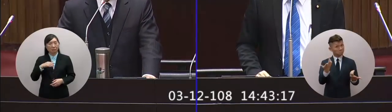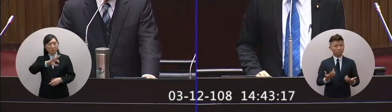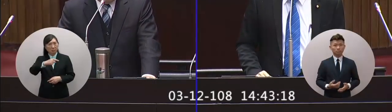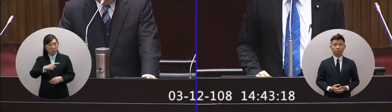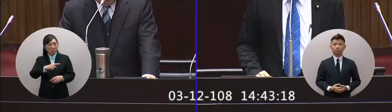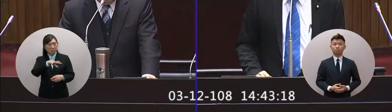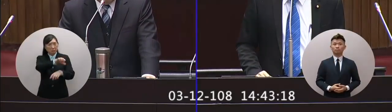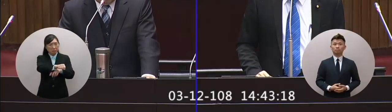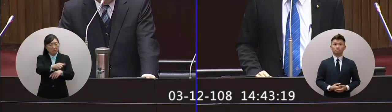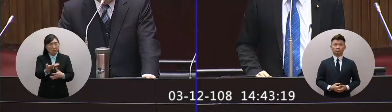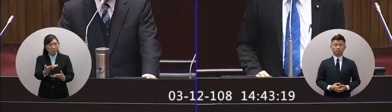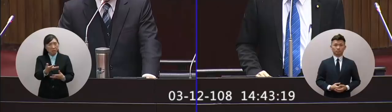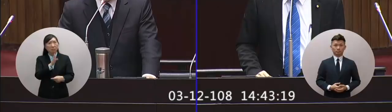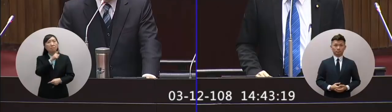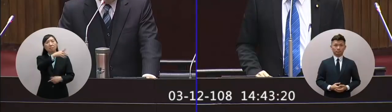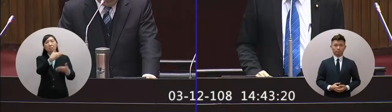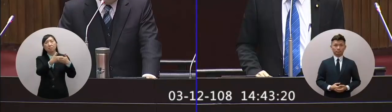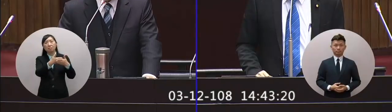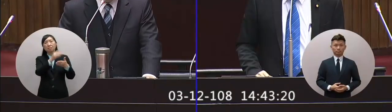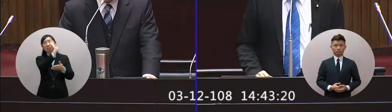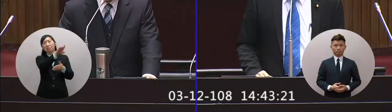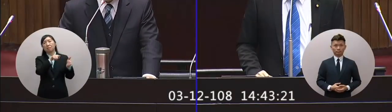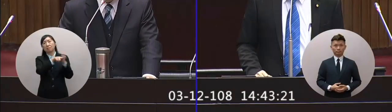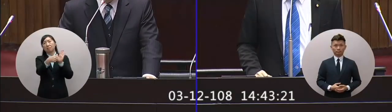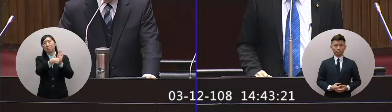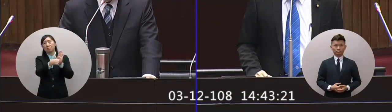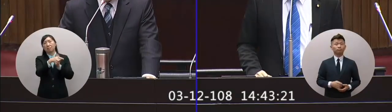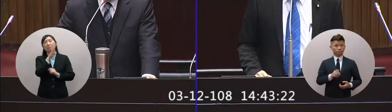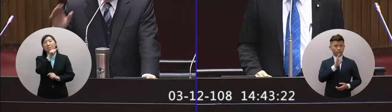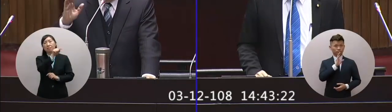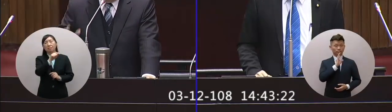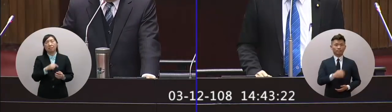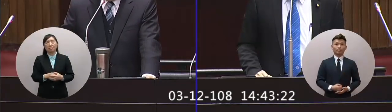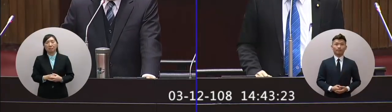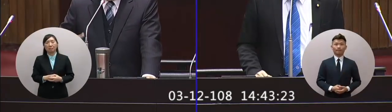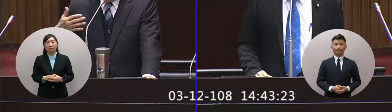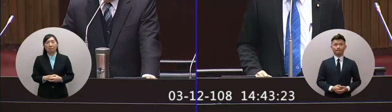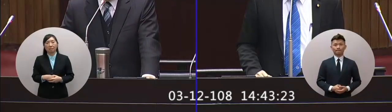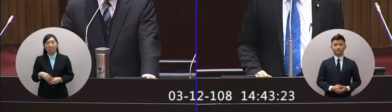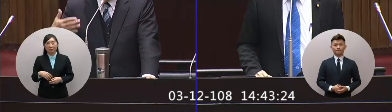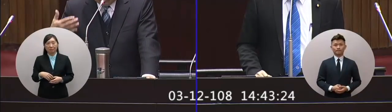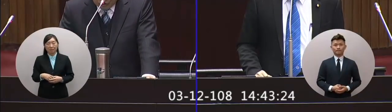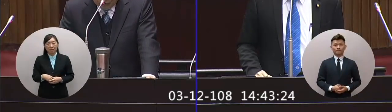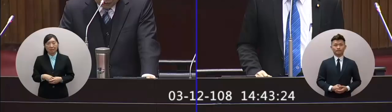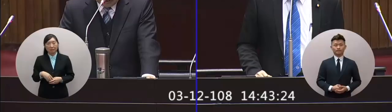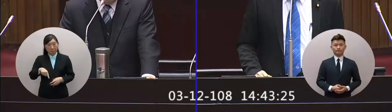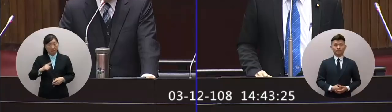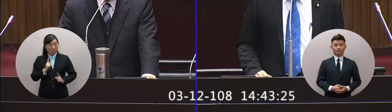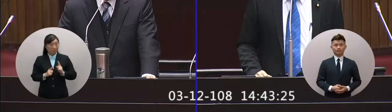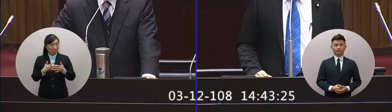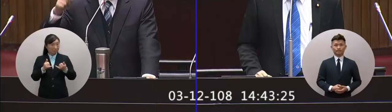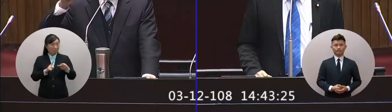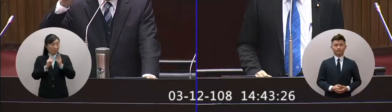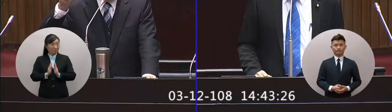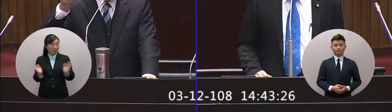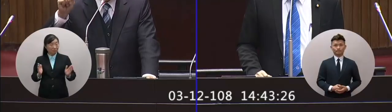是中国共产党的专用名词啊， 是 这个我们其实自由民主开